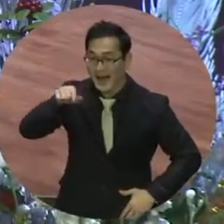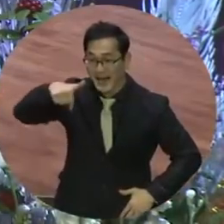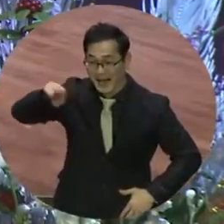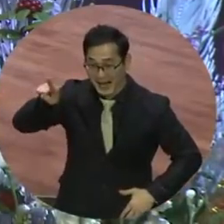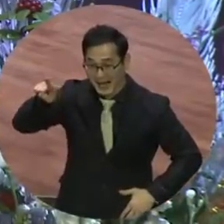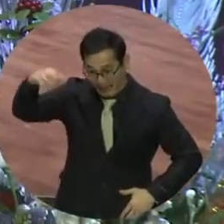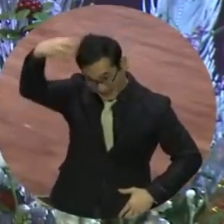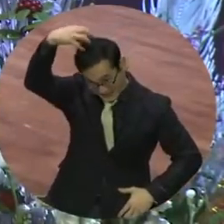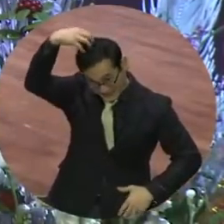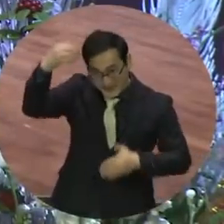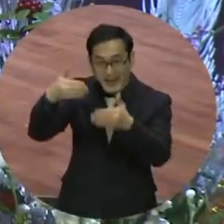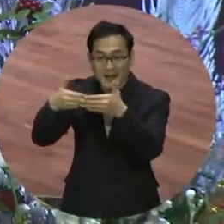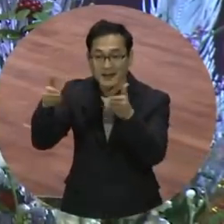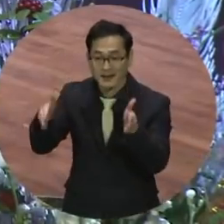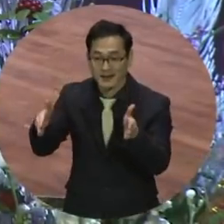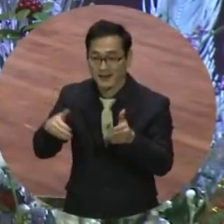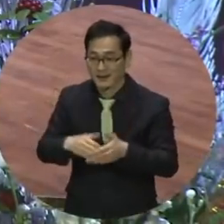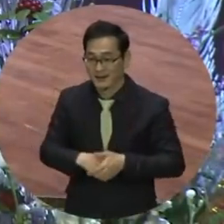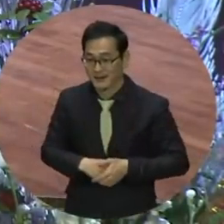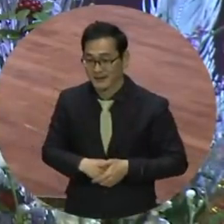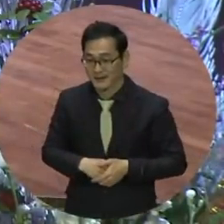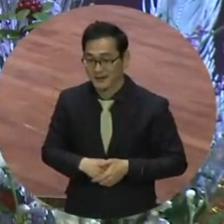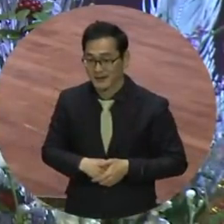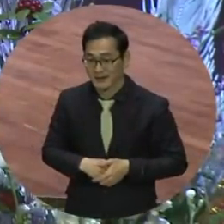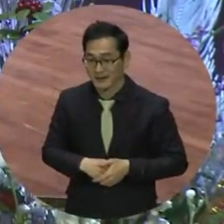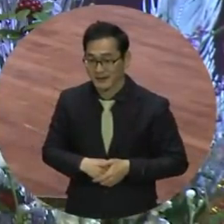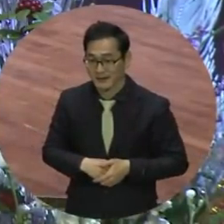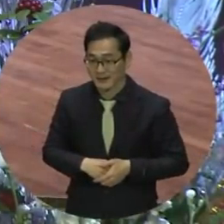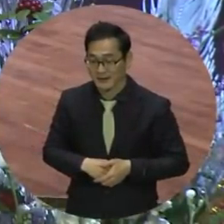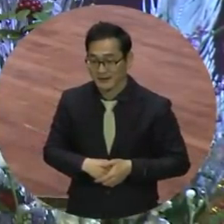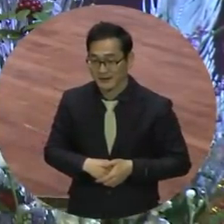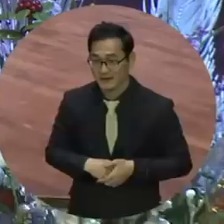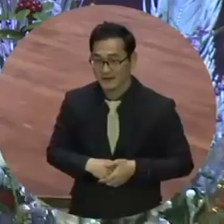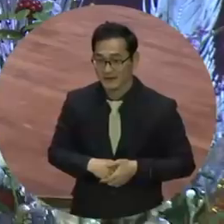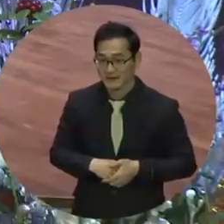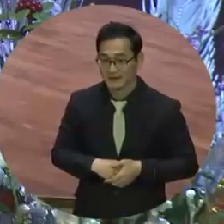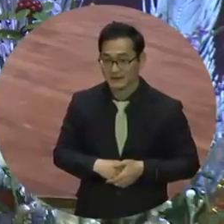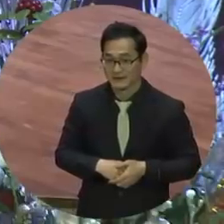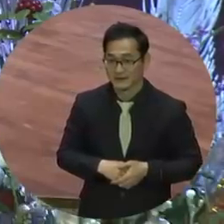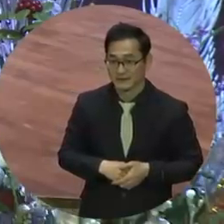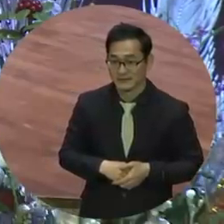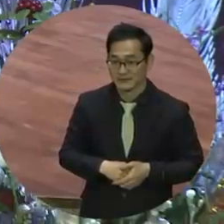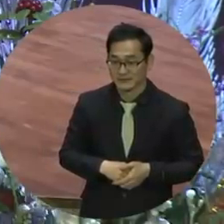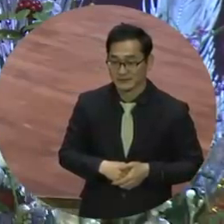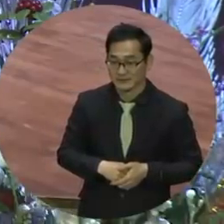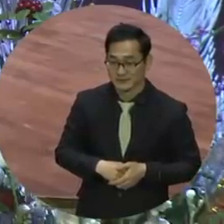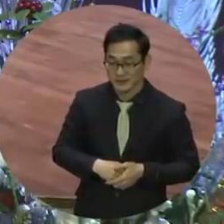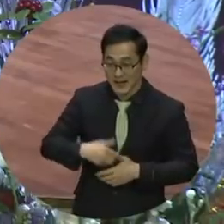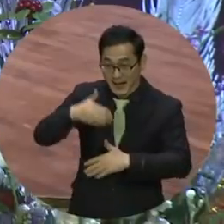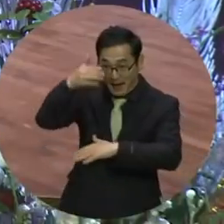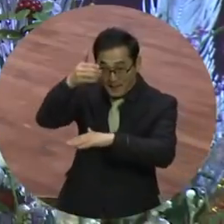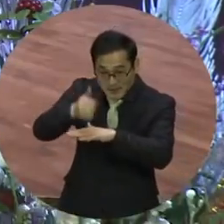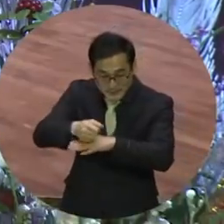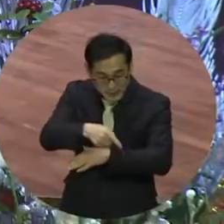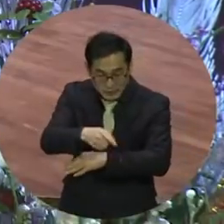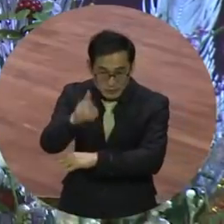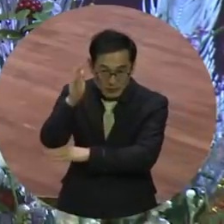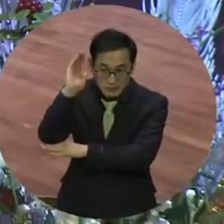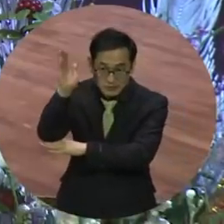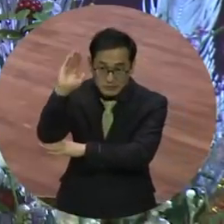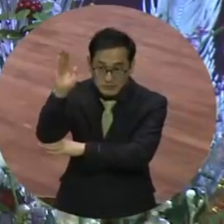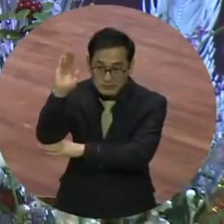마가다락방에서였어요. 마가다락방. 그래서 이 다락방 강화라 그렇게도 말합니다. 마지막으로 하신 말씀이라고